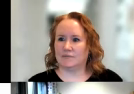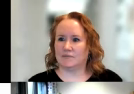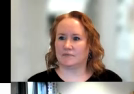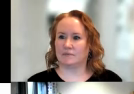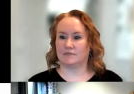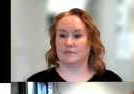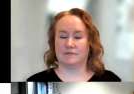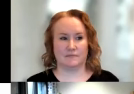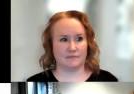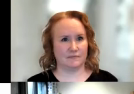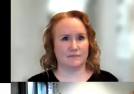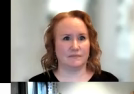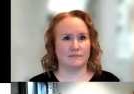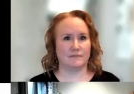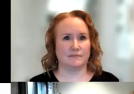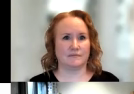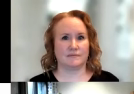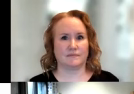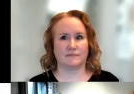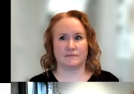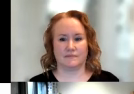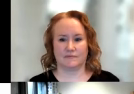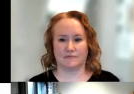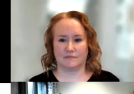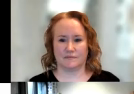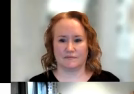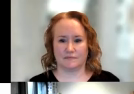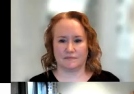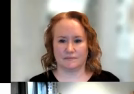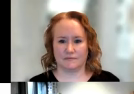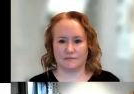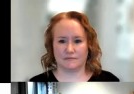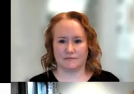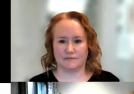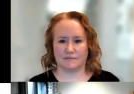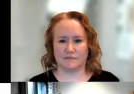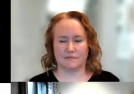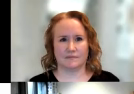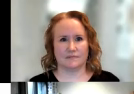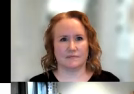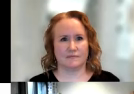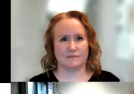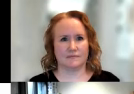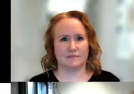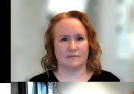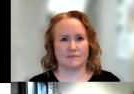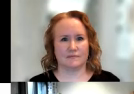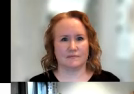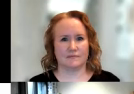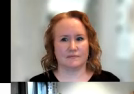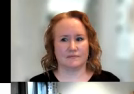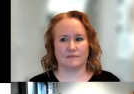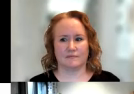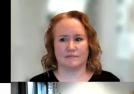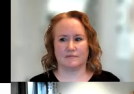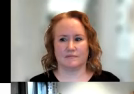år. Kravet gjelder for virksomheter i offentlig sektor. Vi understreker det fordi det